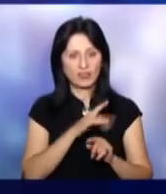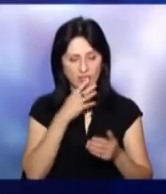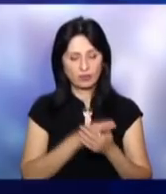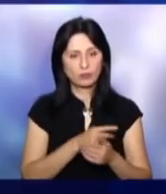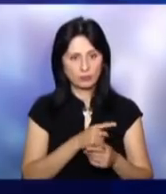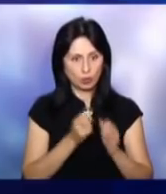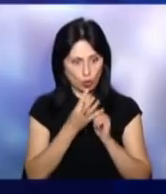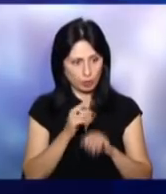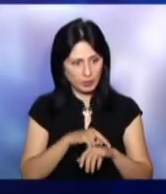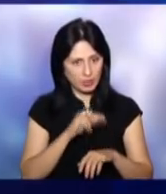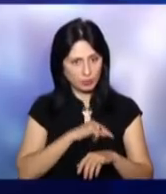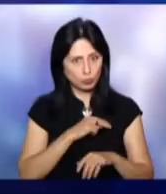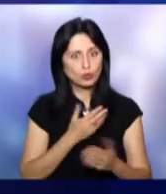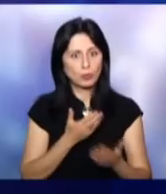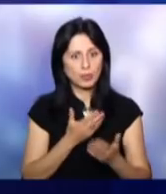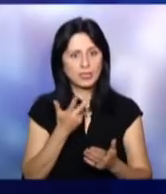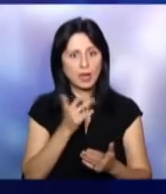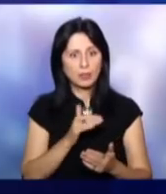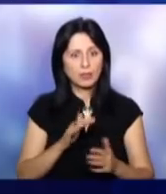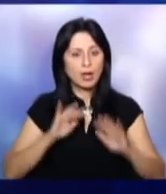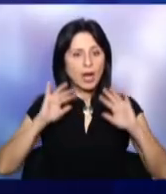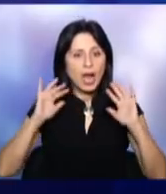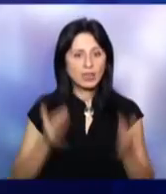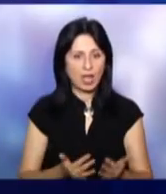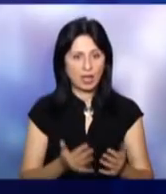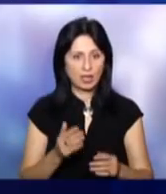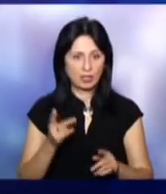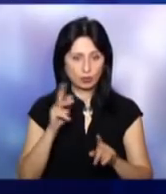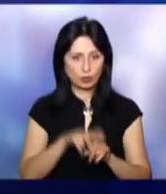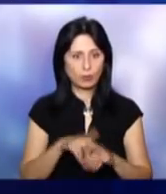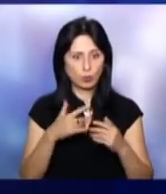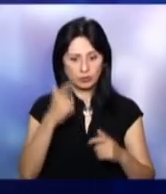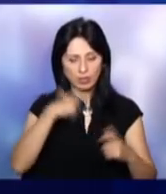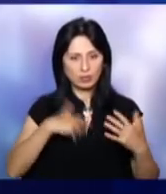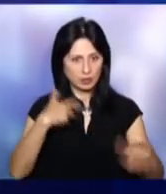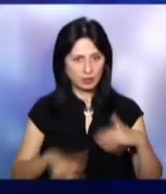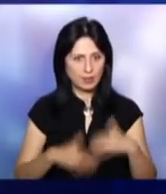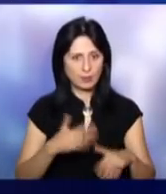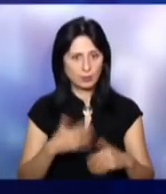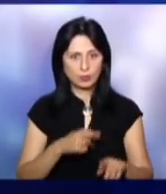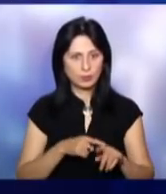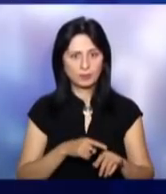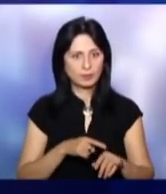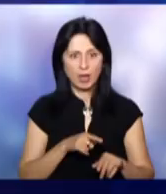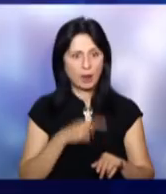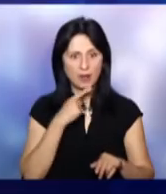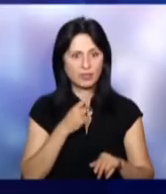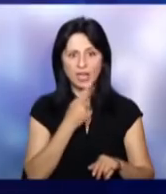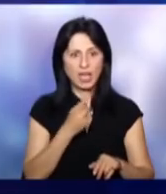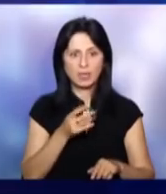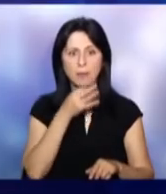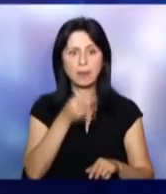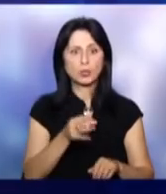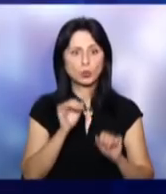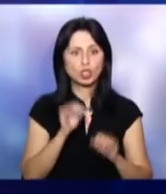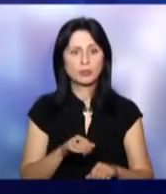არამხოლოდ აი ესეთი შფოთვითი შეგრძნებები გადაღლილობისგან, არამედ კიდევ სხვა დაავადებებიც. Მე ამაზე ერთადერთი